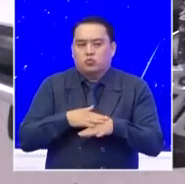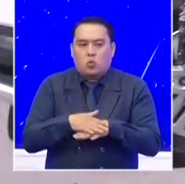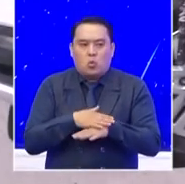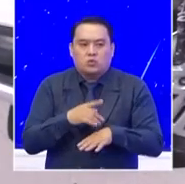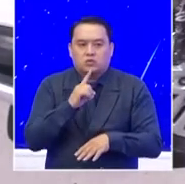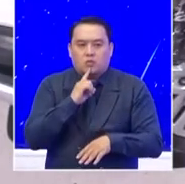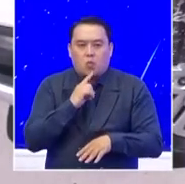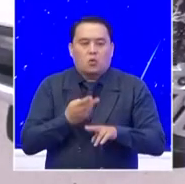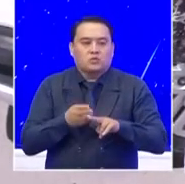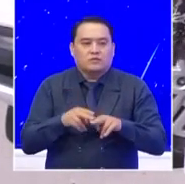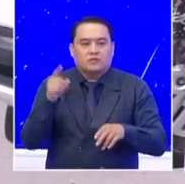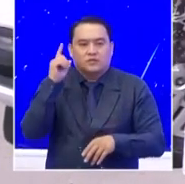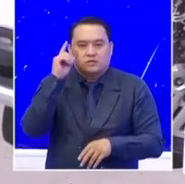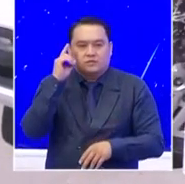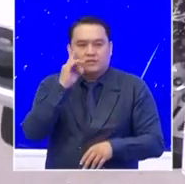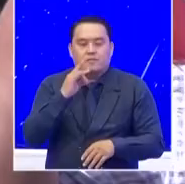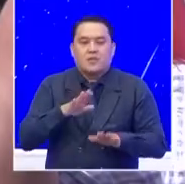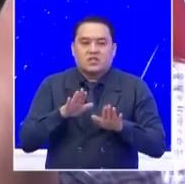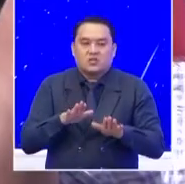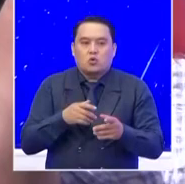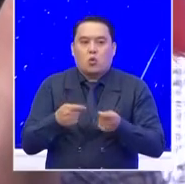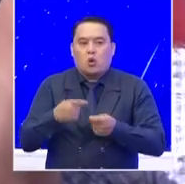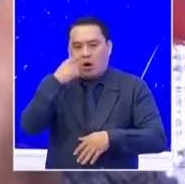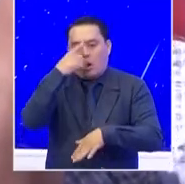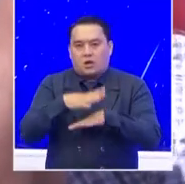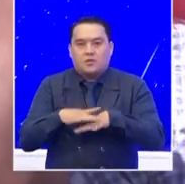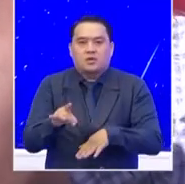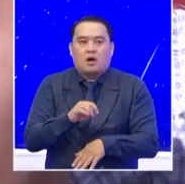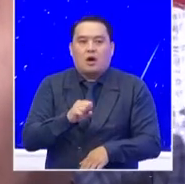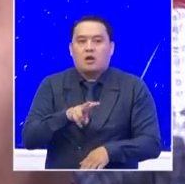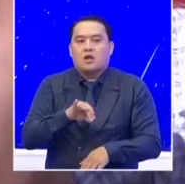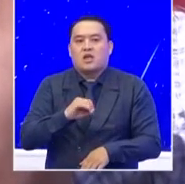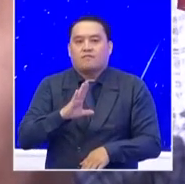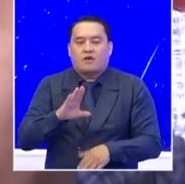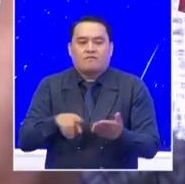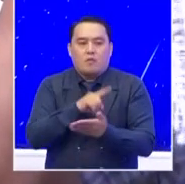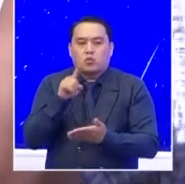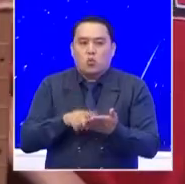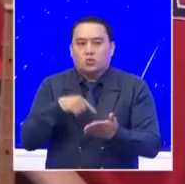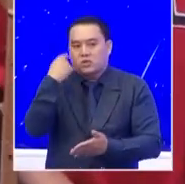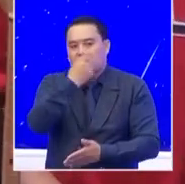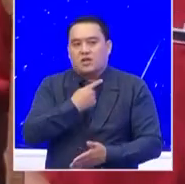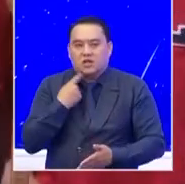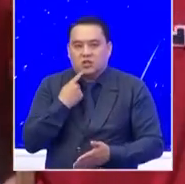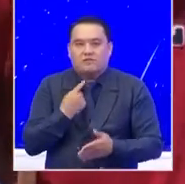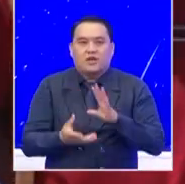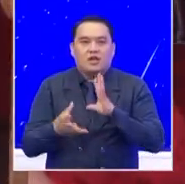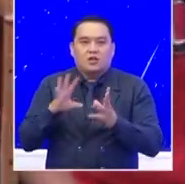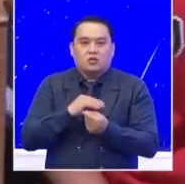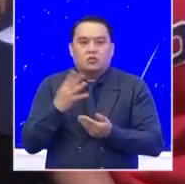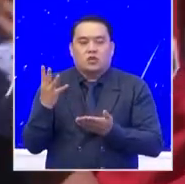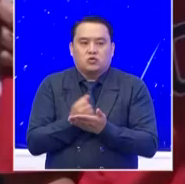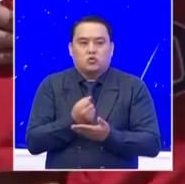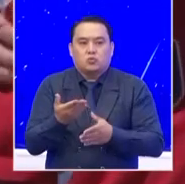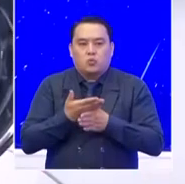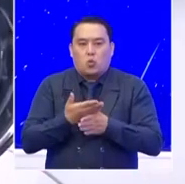трудностей. Об этом стало известно и местным властям. Аким района Багдат Алиев взял этот вопрос на личный контроль и в итоге нашел